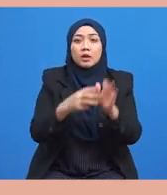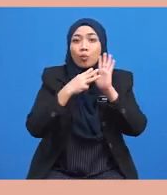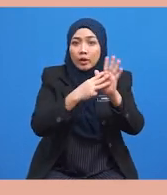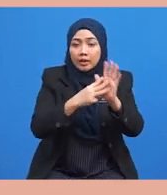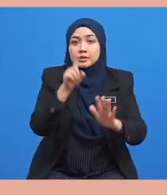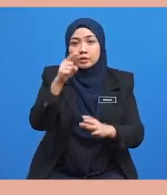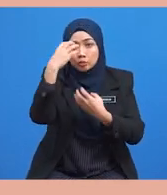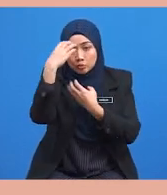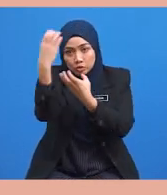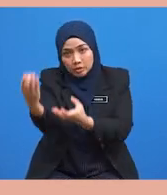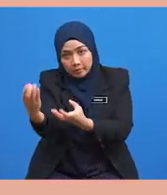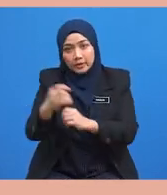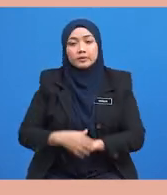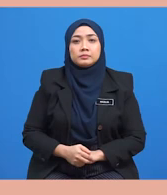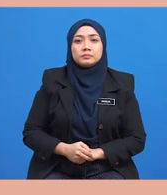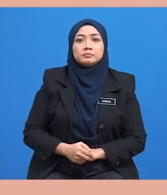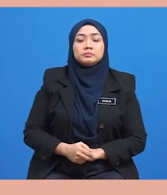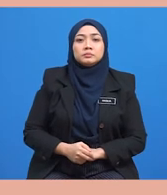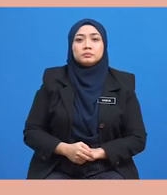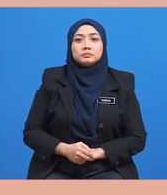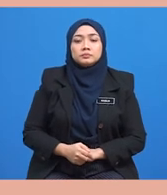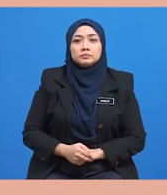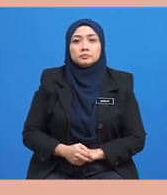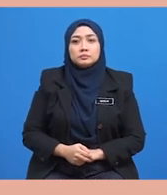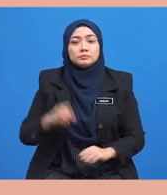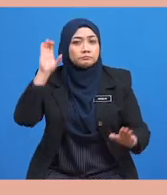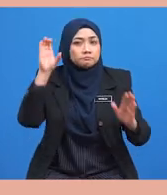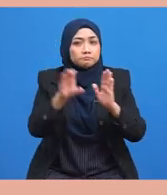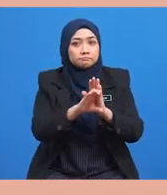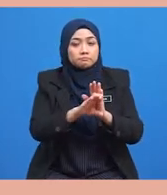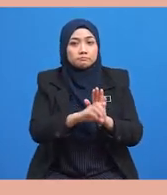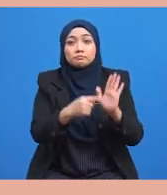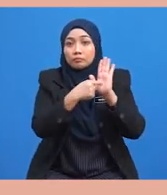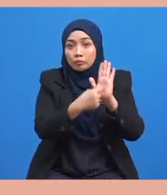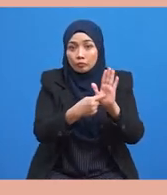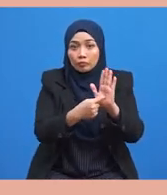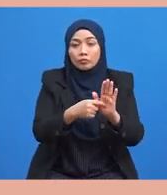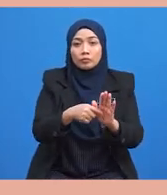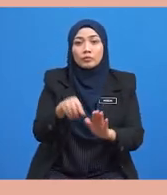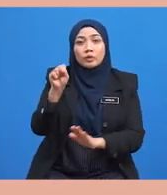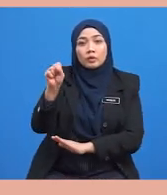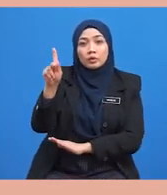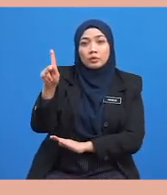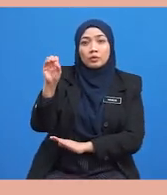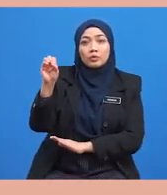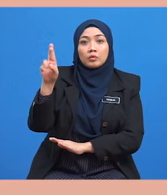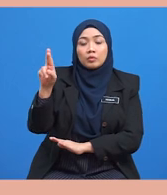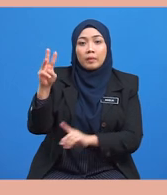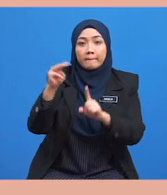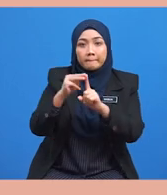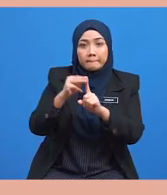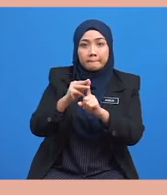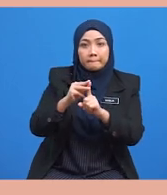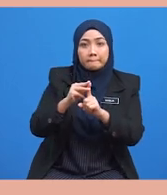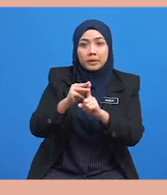cerapan. Rajah berikut pula menunjukkan skor yang diperolehi oleh sekumpulan